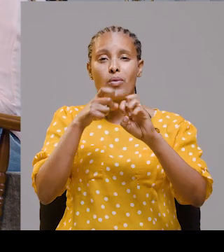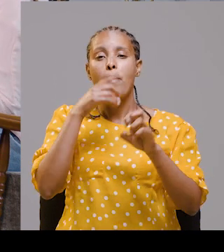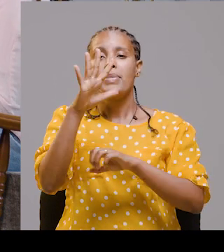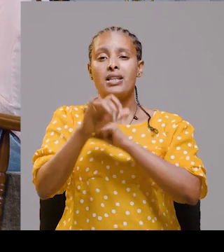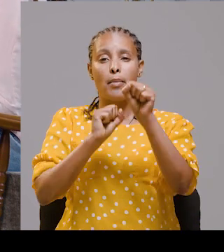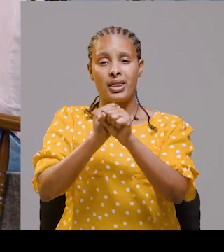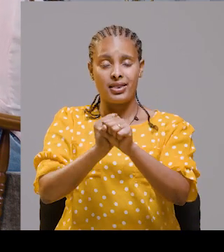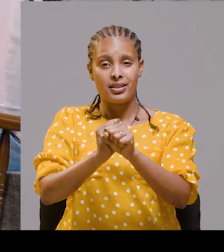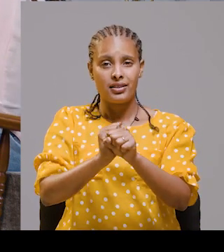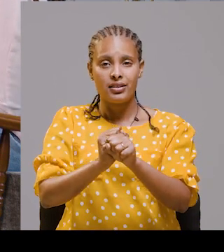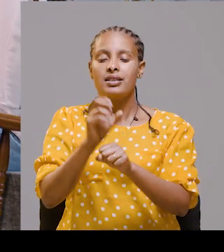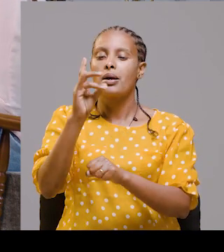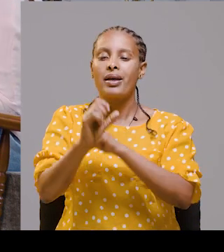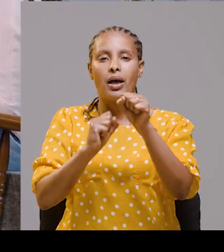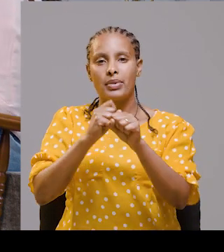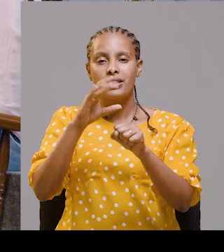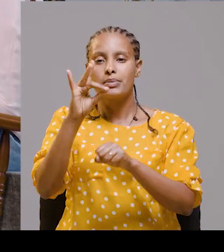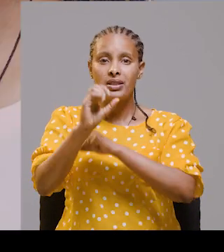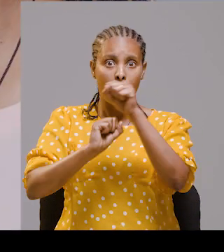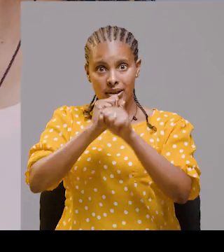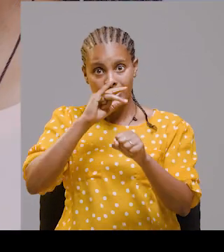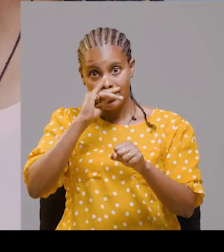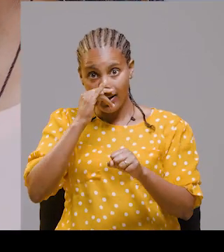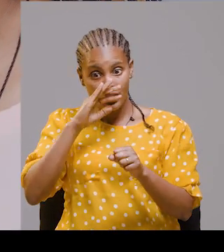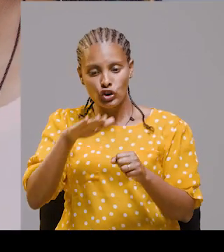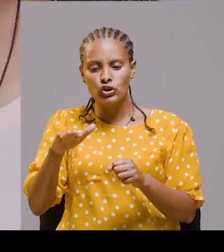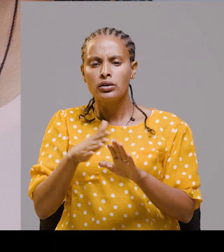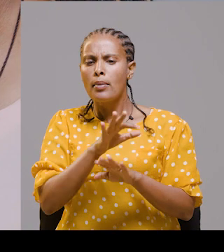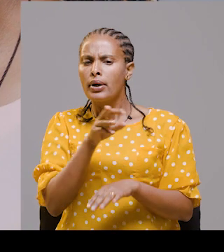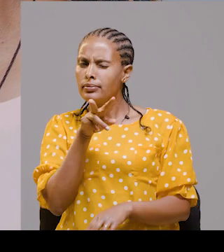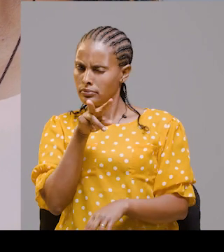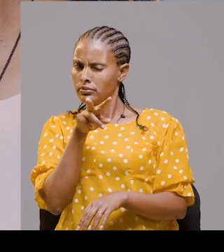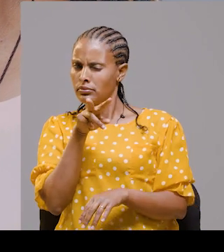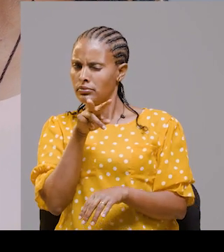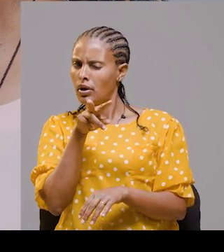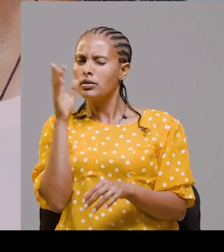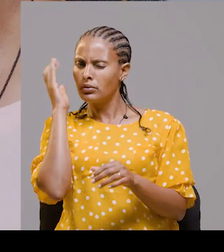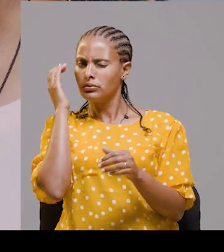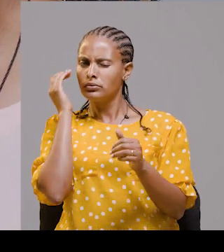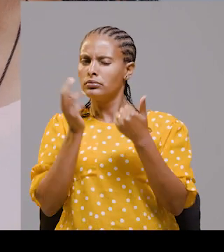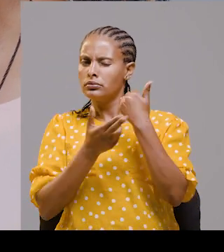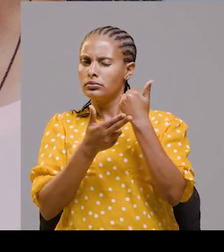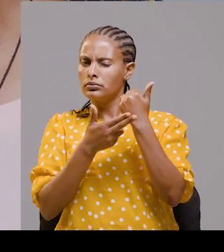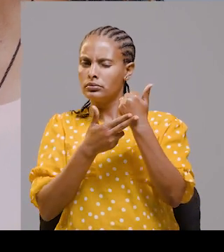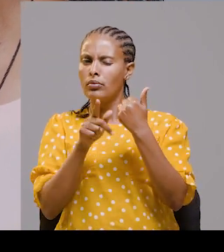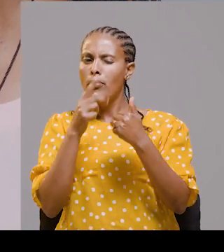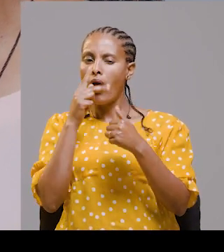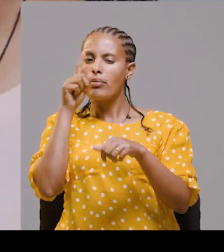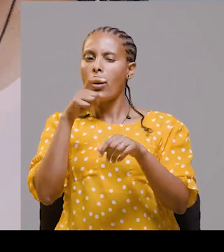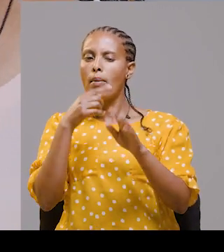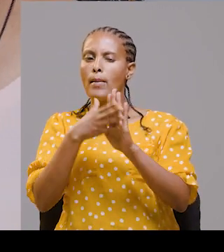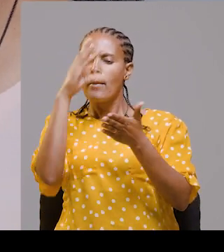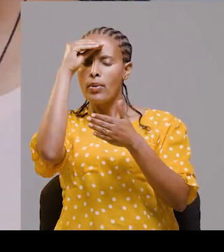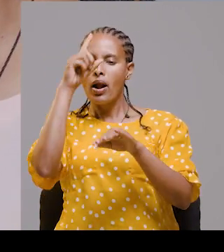የ5 ዓመት የ7 ዓመት 8 ዓመት እነሱን ነገሮች በደንብ አይተውታል። ልጅ በዛ እድሜው ማየት የማይገባው